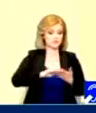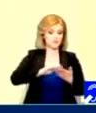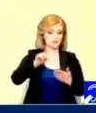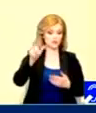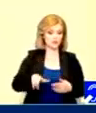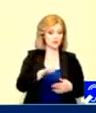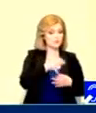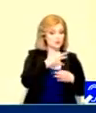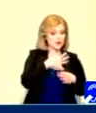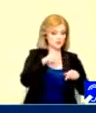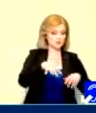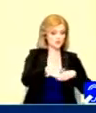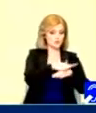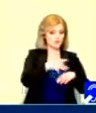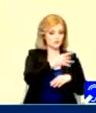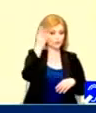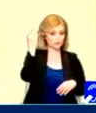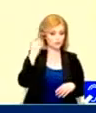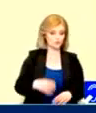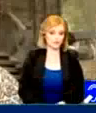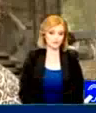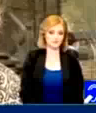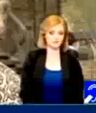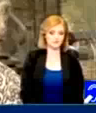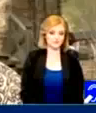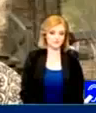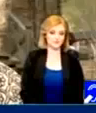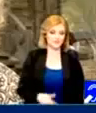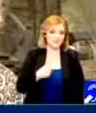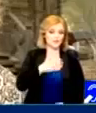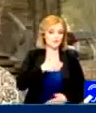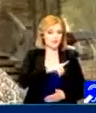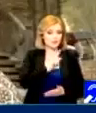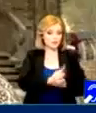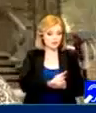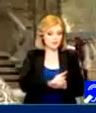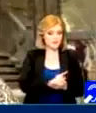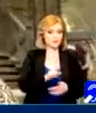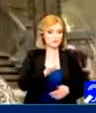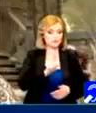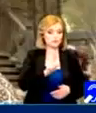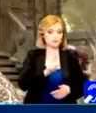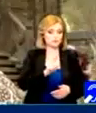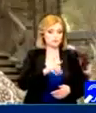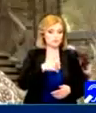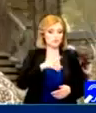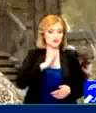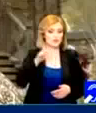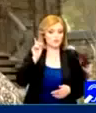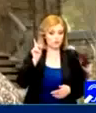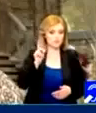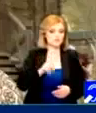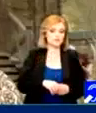stânga Prutului își regăsește o parte din inspirație. E o datorie morală pentru ceea ce a fost Bogdan Petricei cu